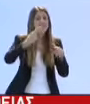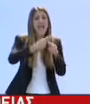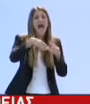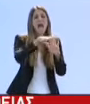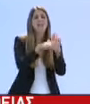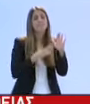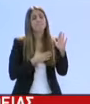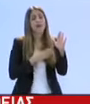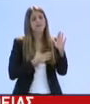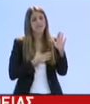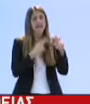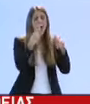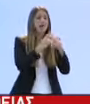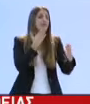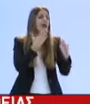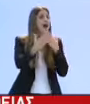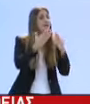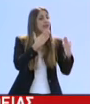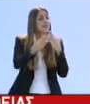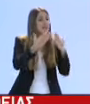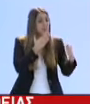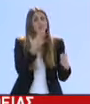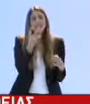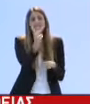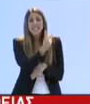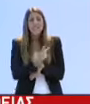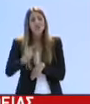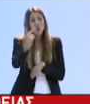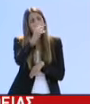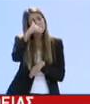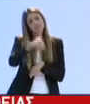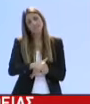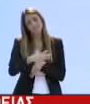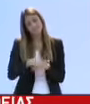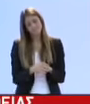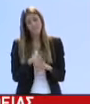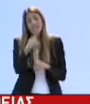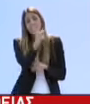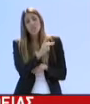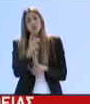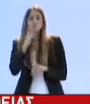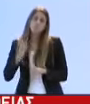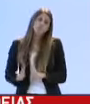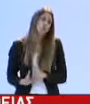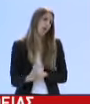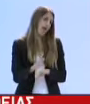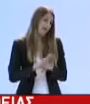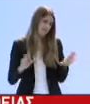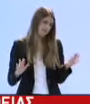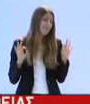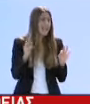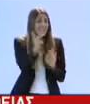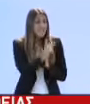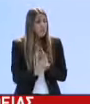μας. Η αρχή της αλληλεγγύης. Μια κοινωνία, φίλες και φίλοι, προχωράει μπροστά. Αλλά μια